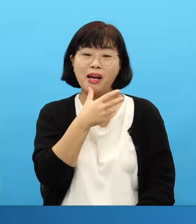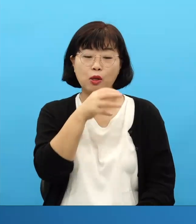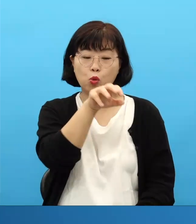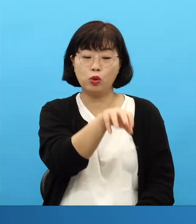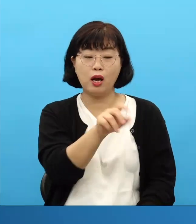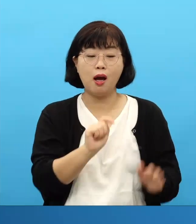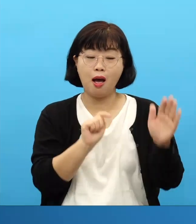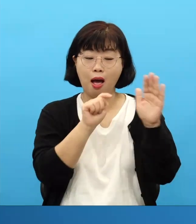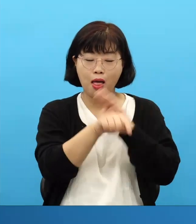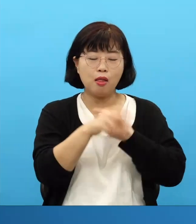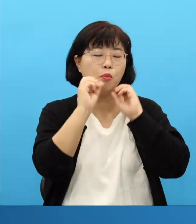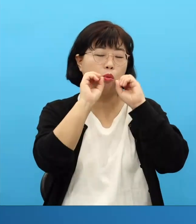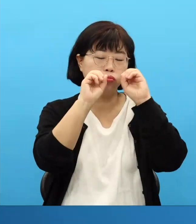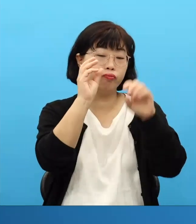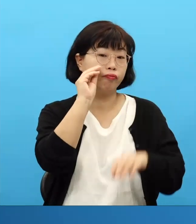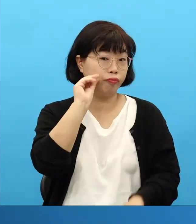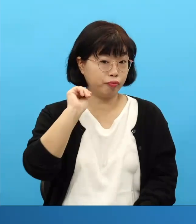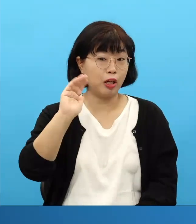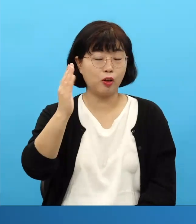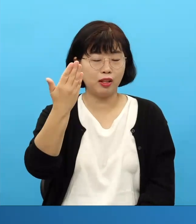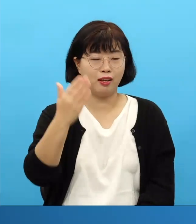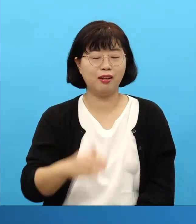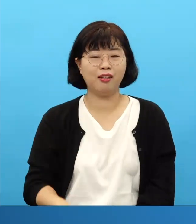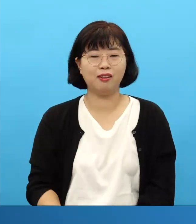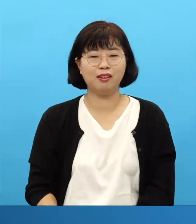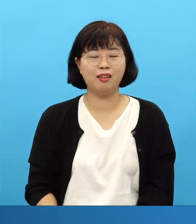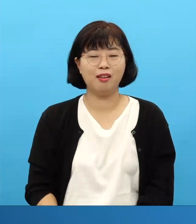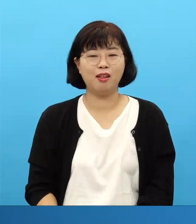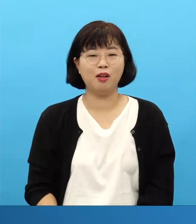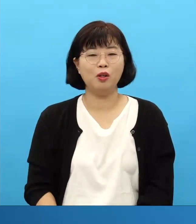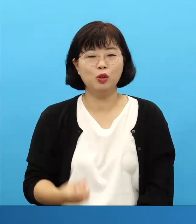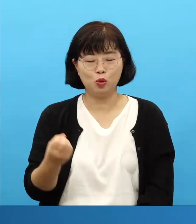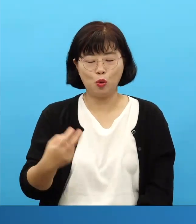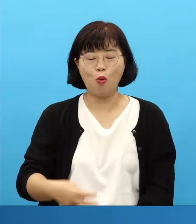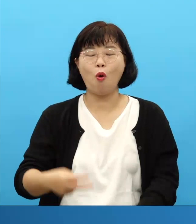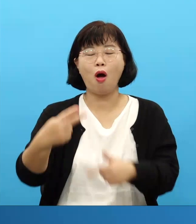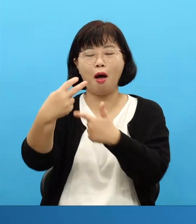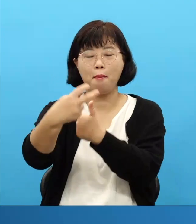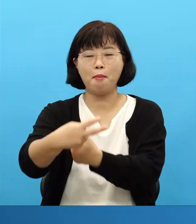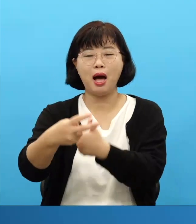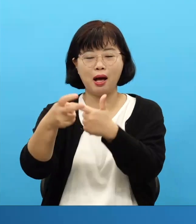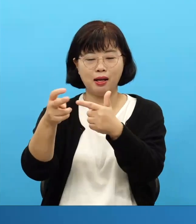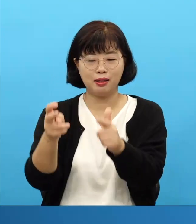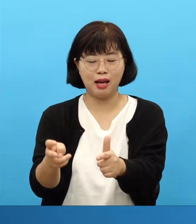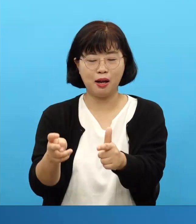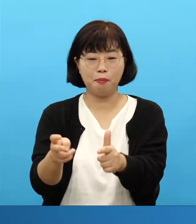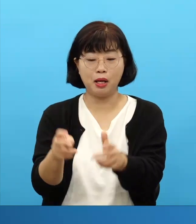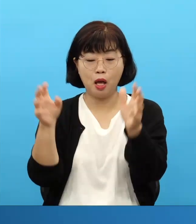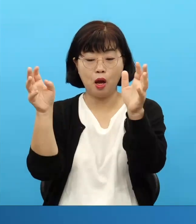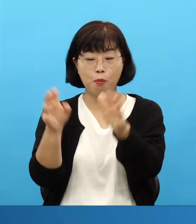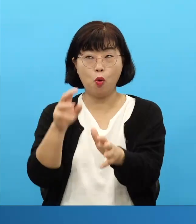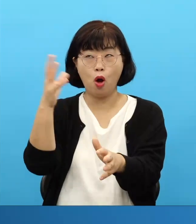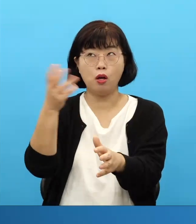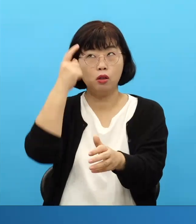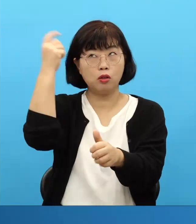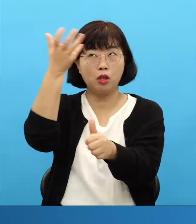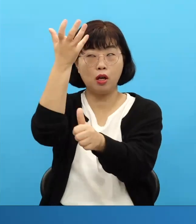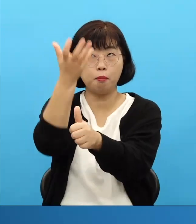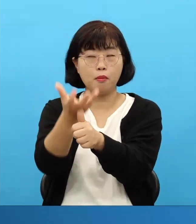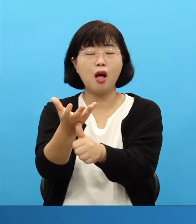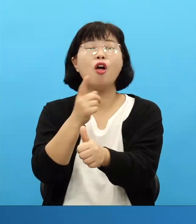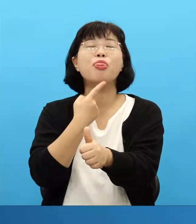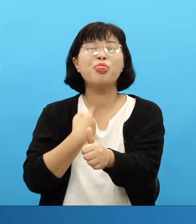그리고 마가다락방 일이 그대로 다시 일어났습니다. 19장 1절에서 7절입니다. And things that took place in Marxborough